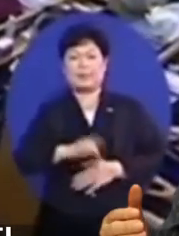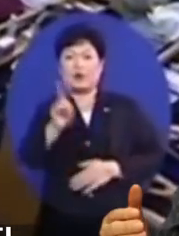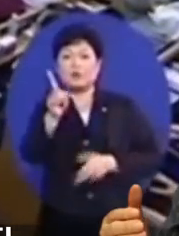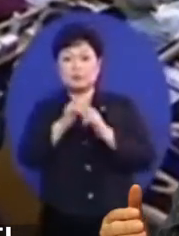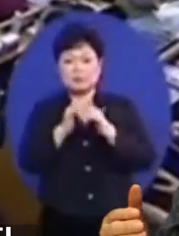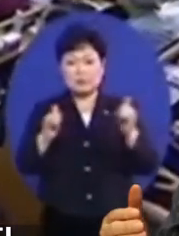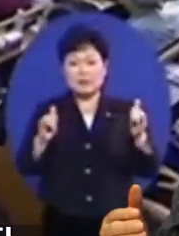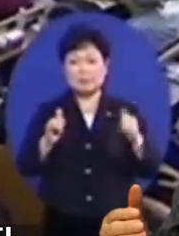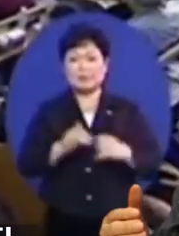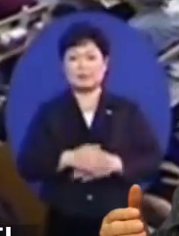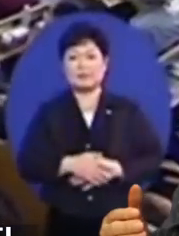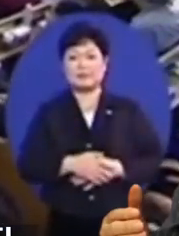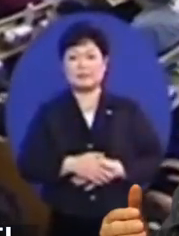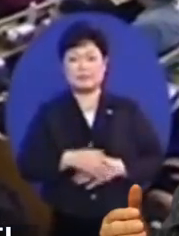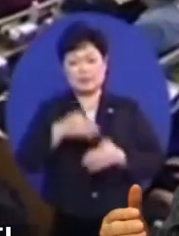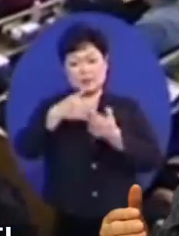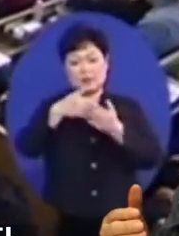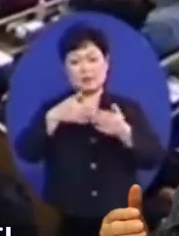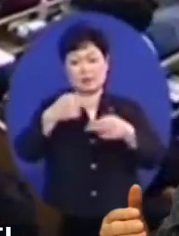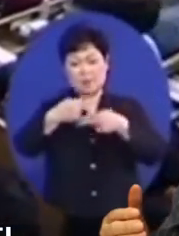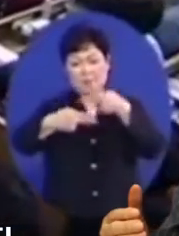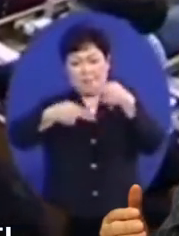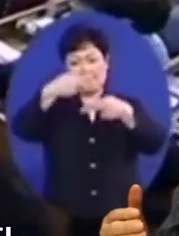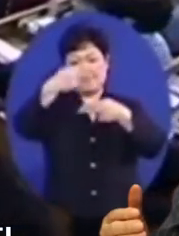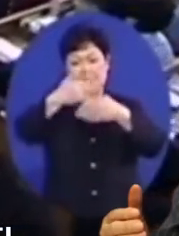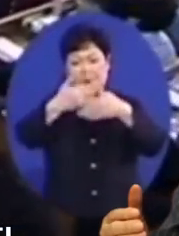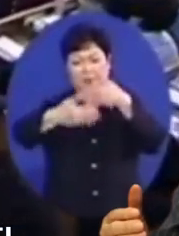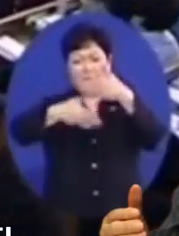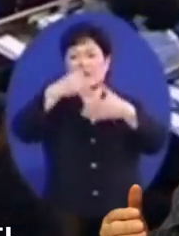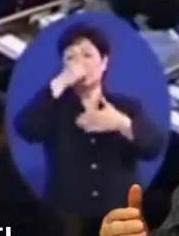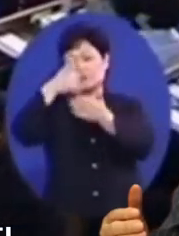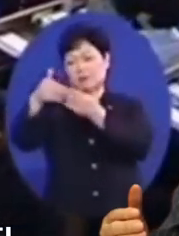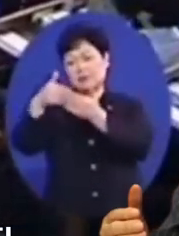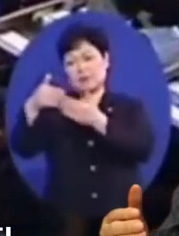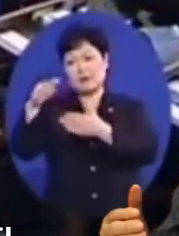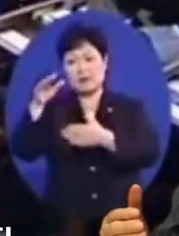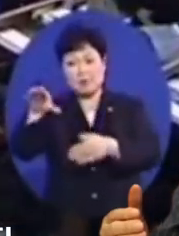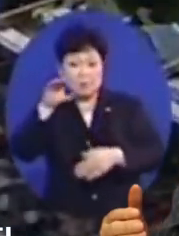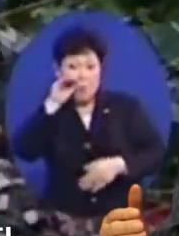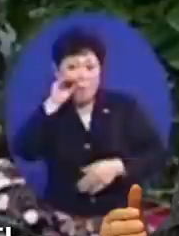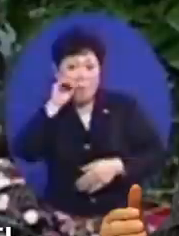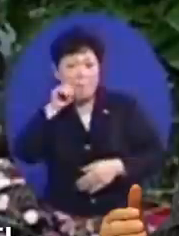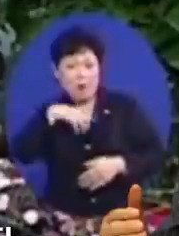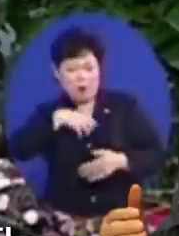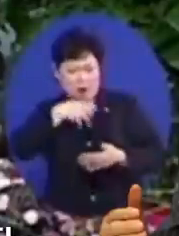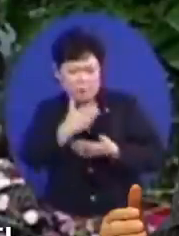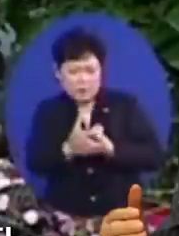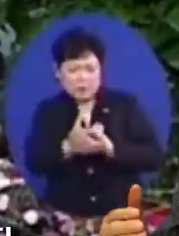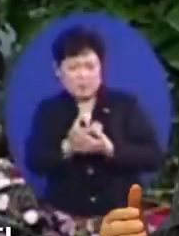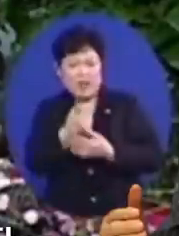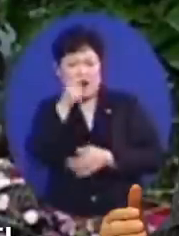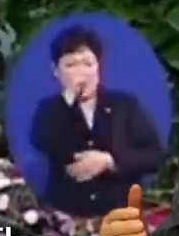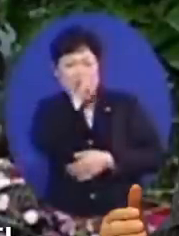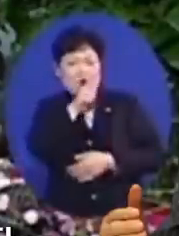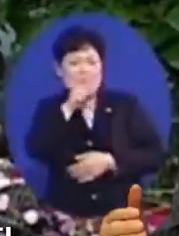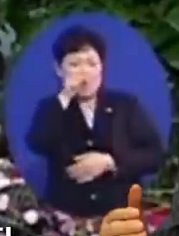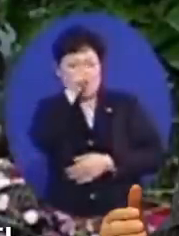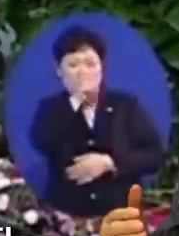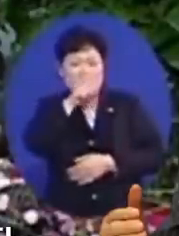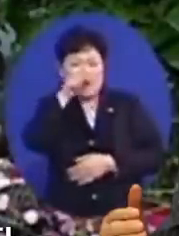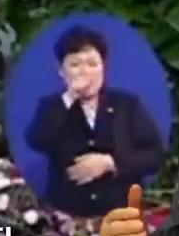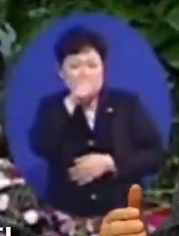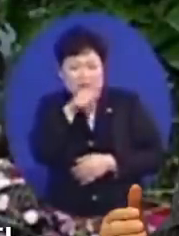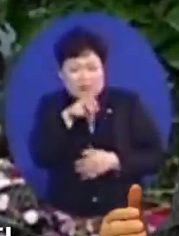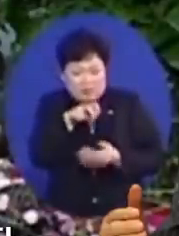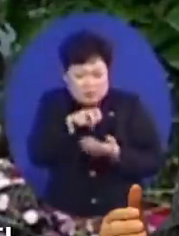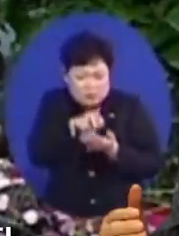사람이 벽에 붙어있는 그림을 보면서 큰 감동을 받았습니다. 그 그림은 고양이가 쭈그리고 앉아 자신보다 두 배로 큰